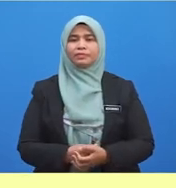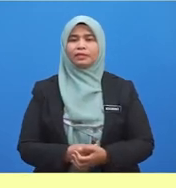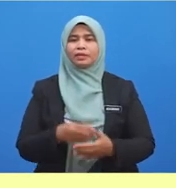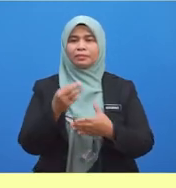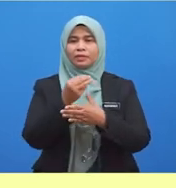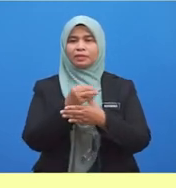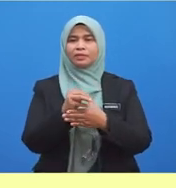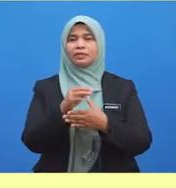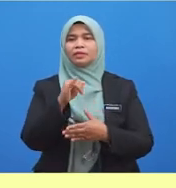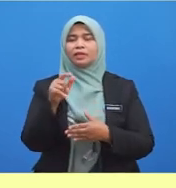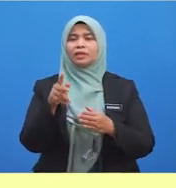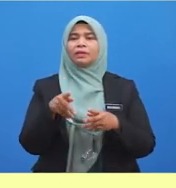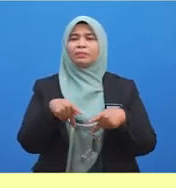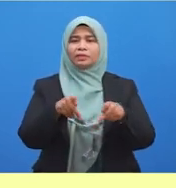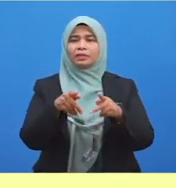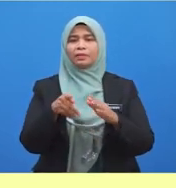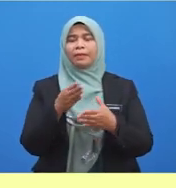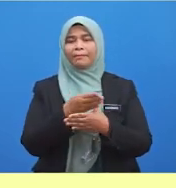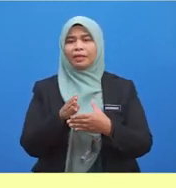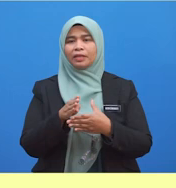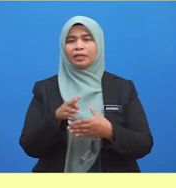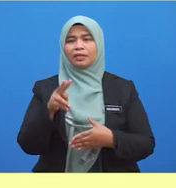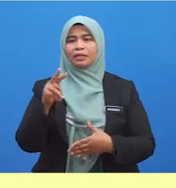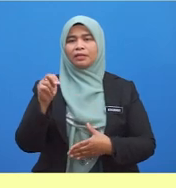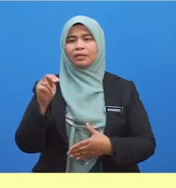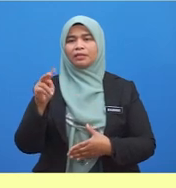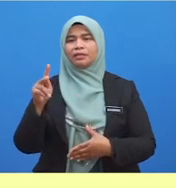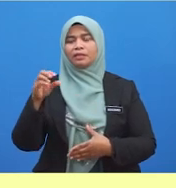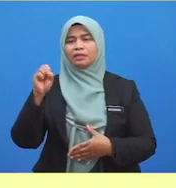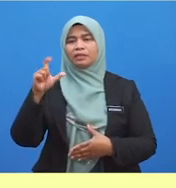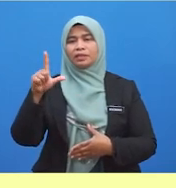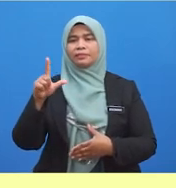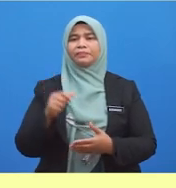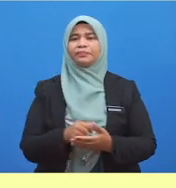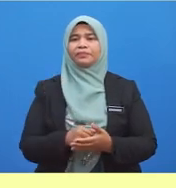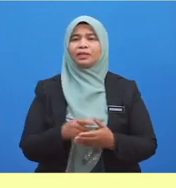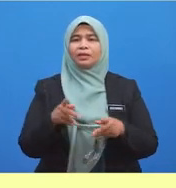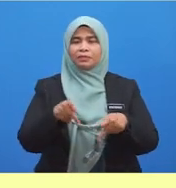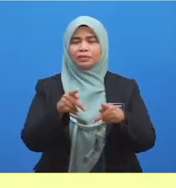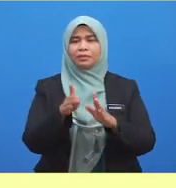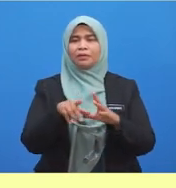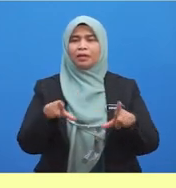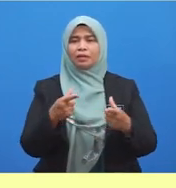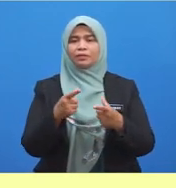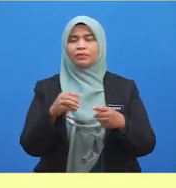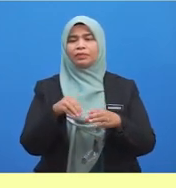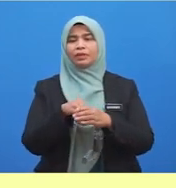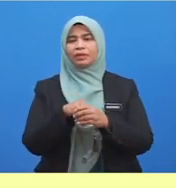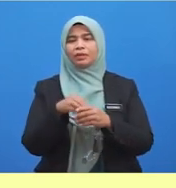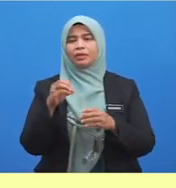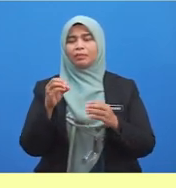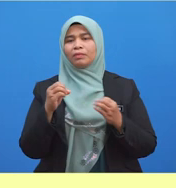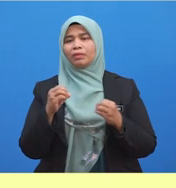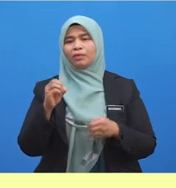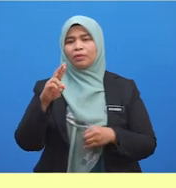pembiakan untuk menghasilkan gamet. Gamet yang dihasilkan akan mempunyai bilangan